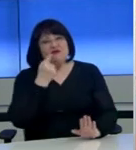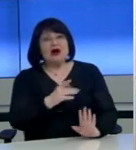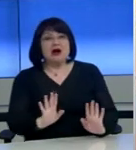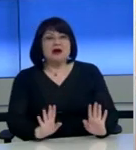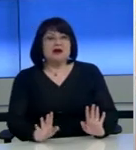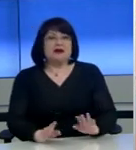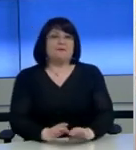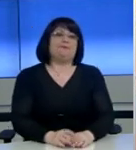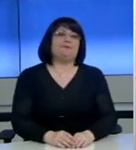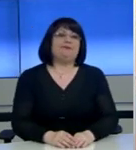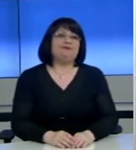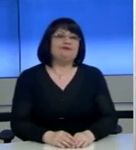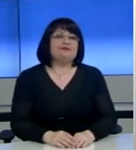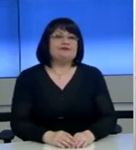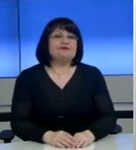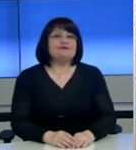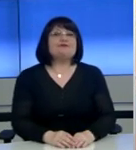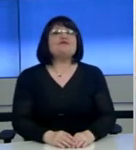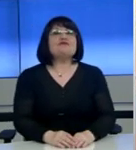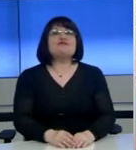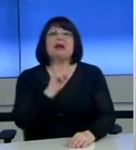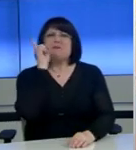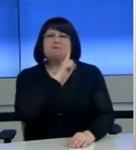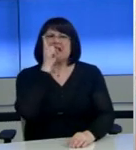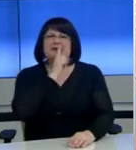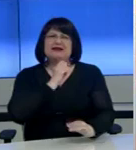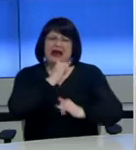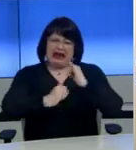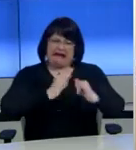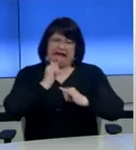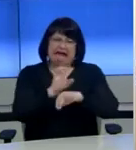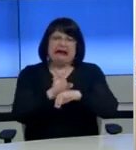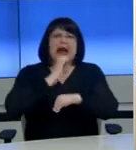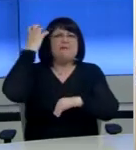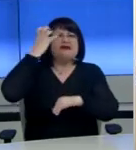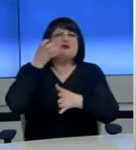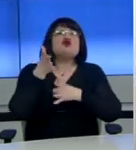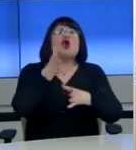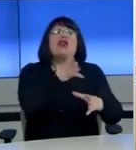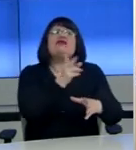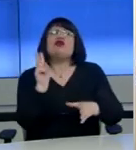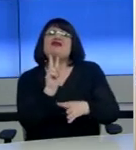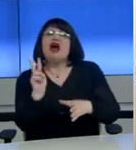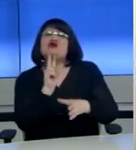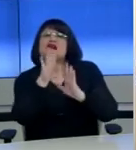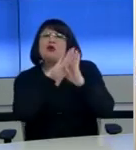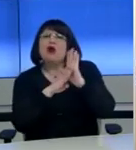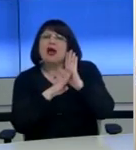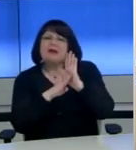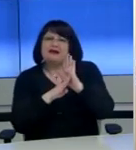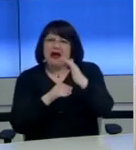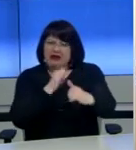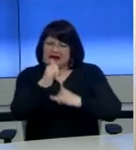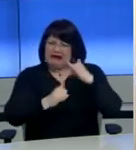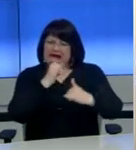το περιβόητο βάουτσερ της κοροϊδίας χιλιάδων επιστημόνων στη χώρα μας, μεταξύ αυτών και